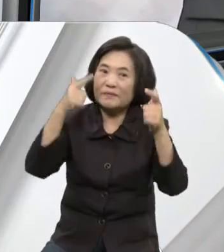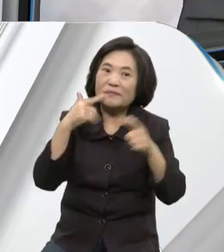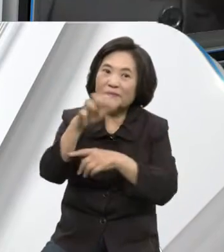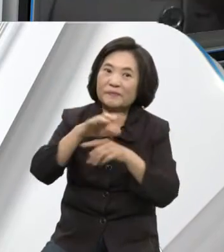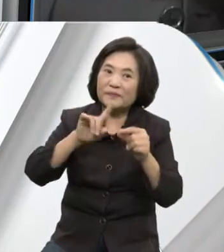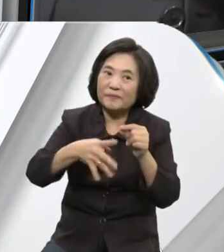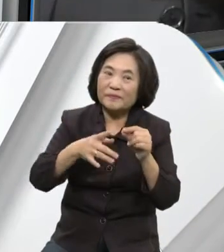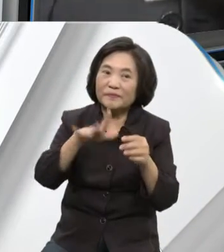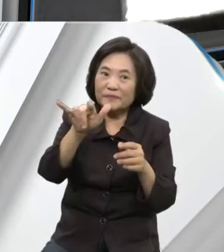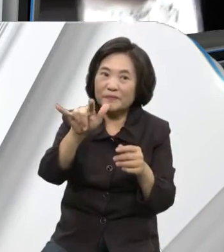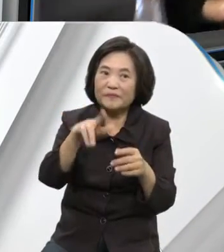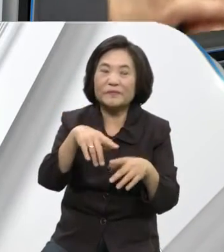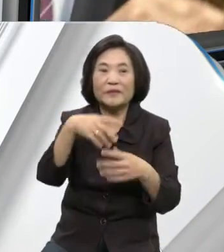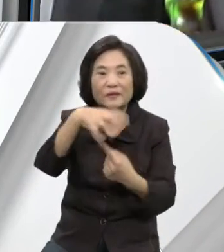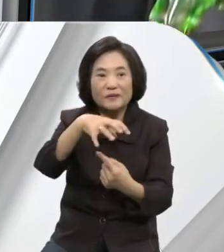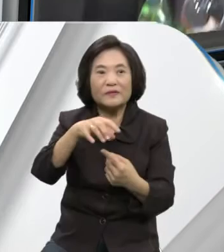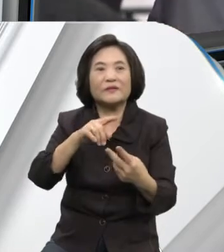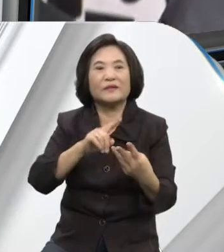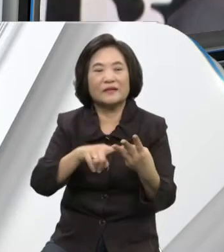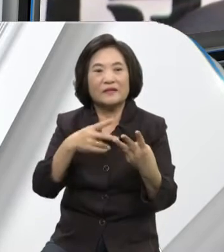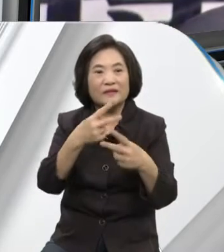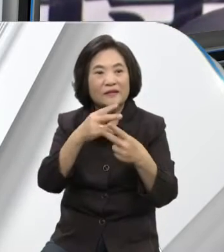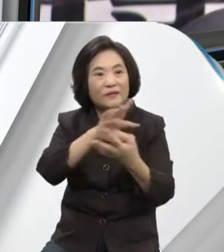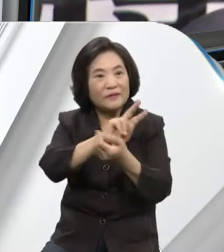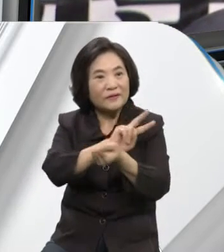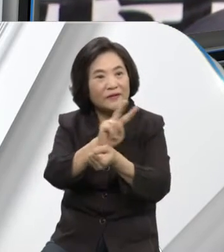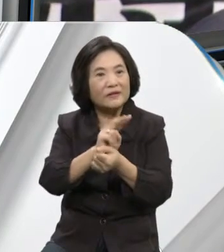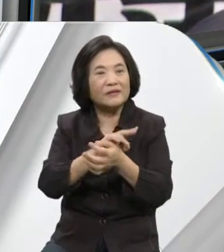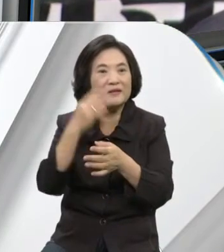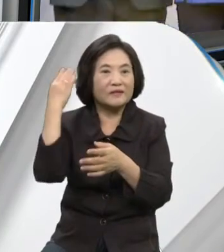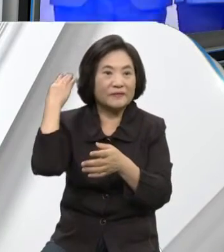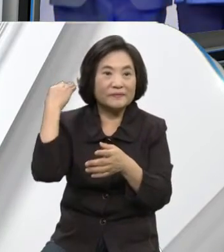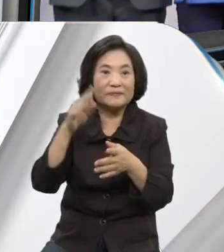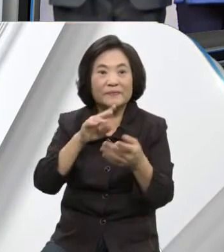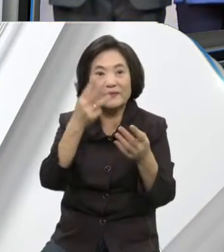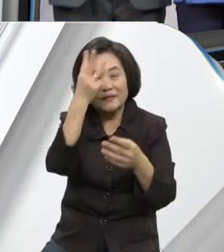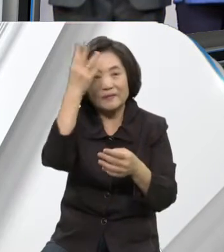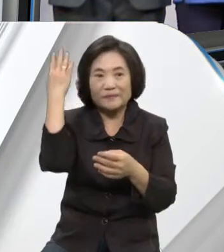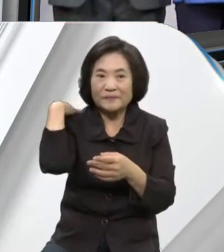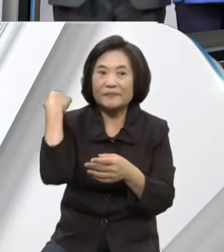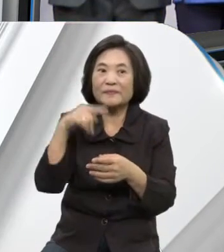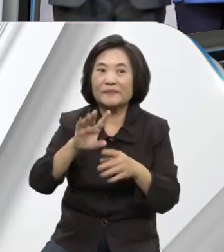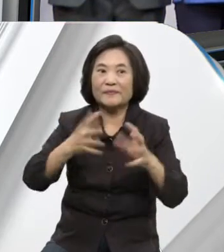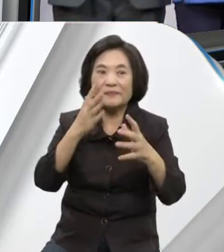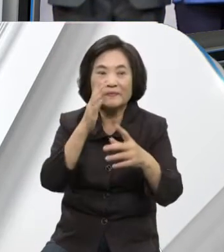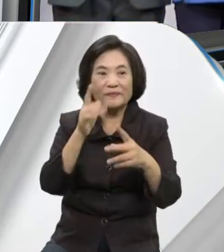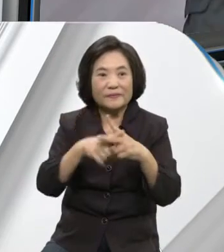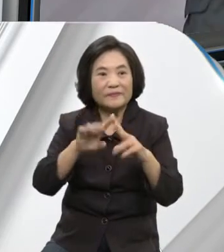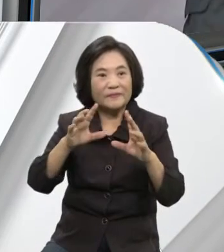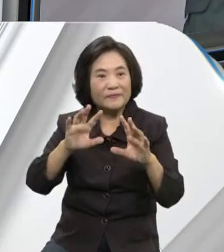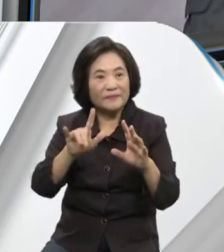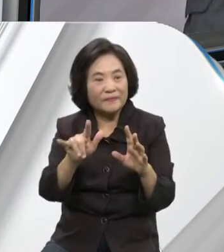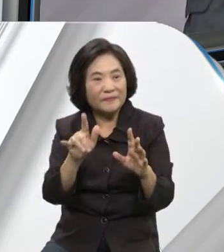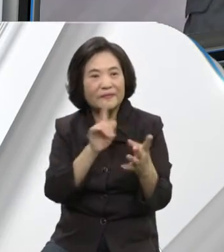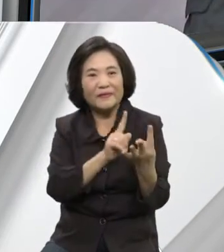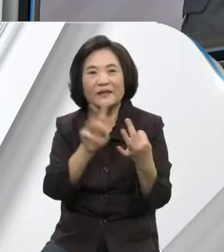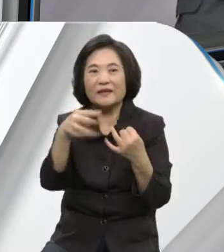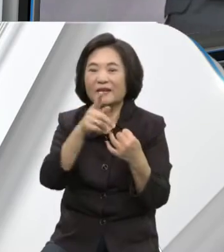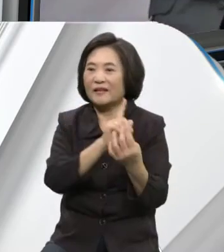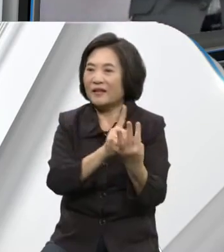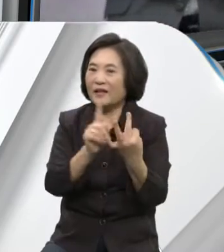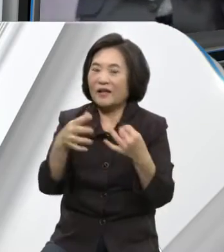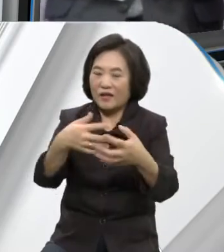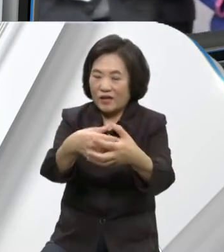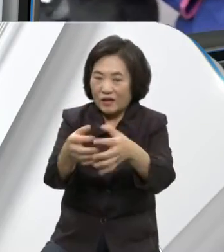闽南国中的先生钟树珍，还有云林仑北东兴国小的先生廖伟新，对团体奖的部分，还